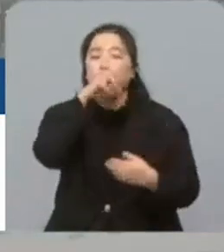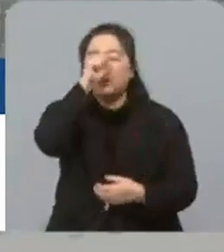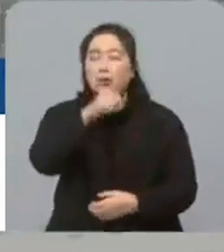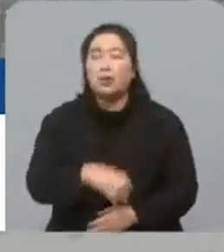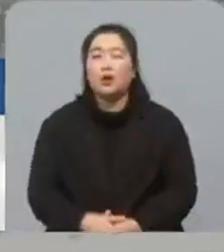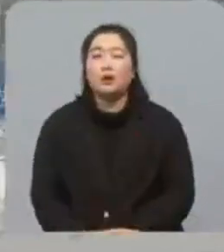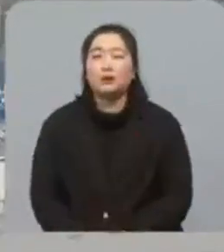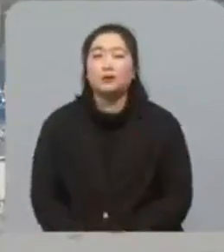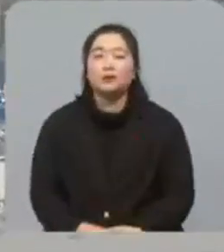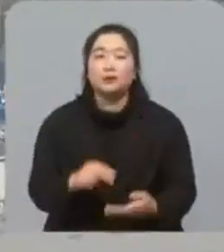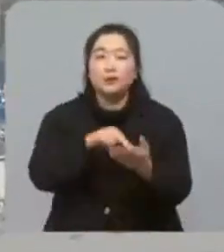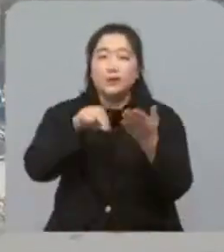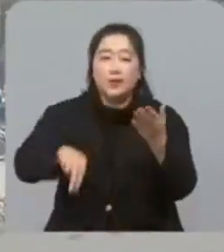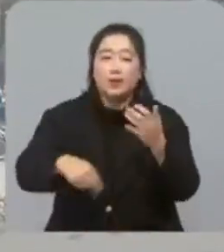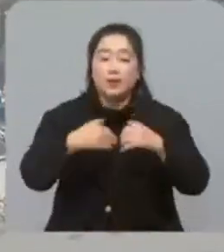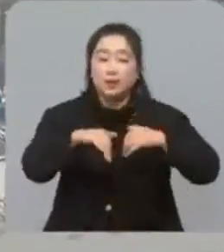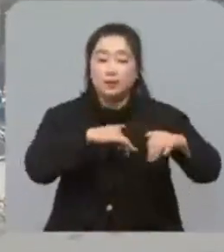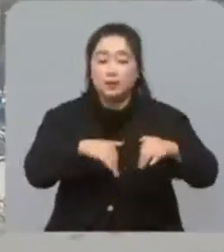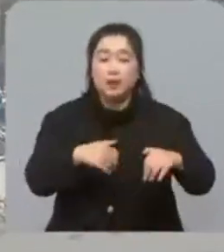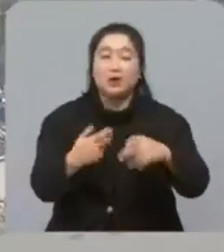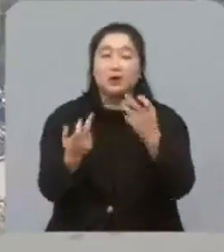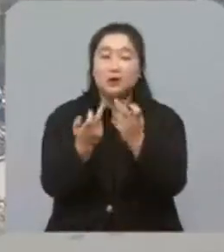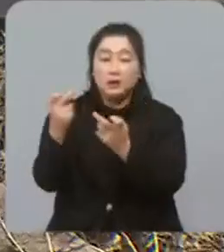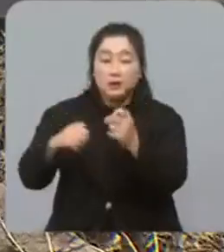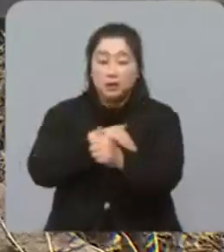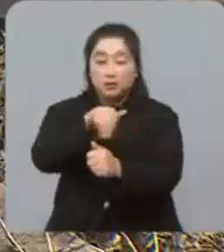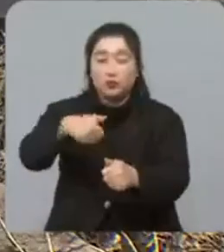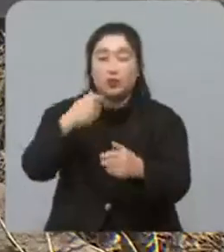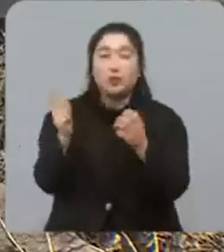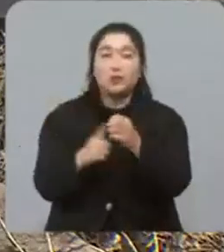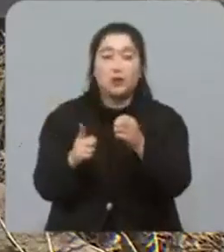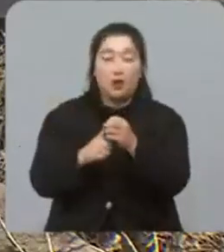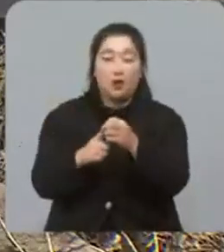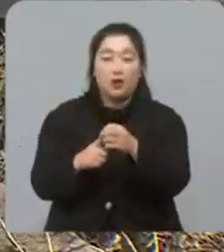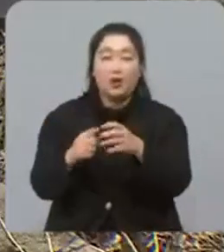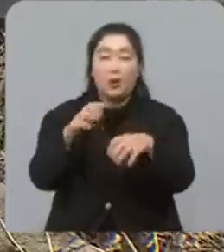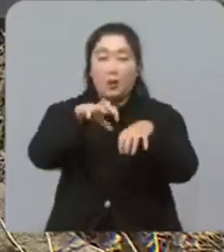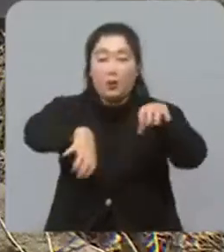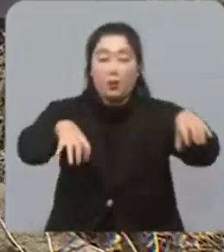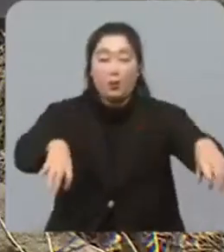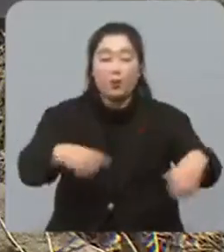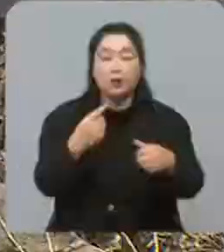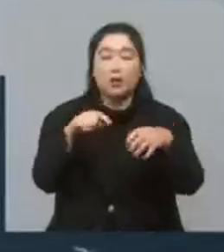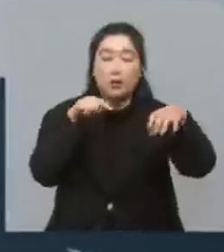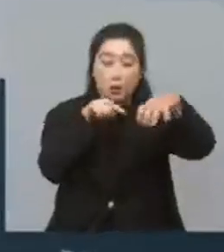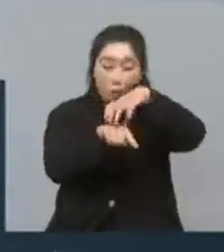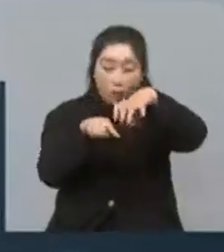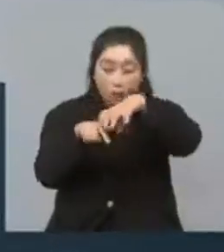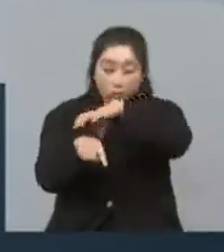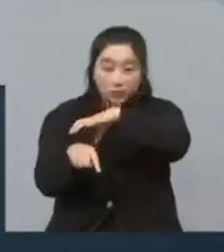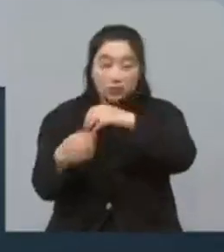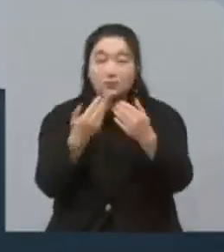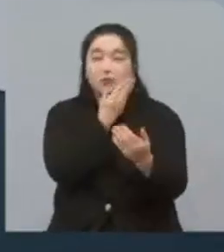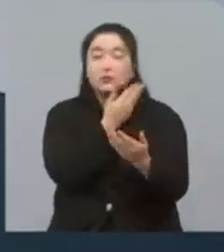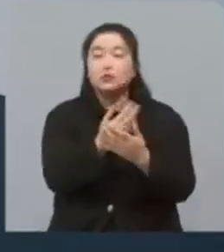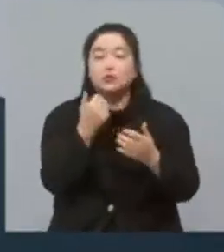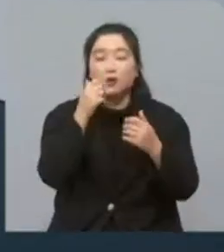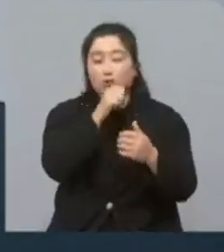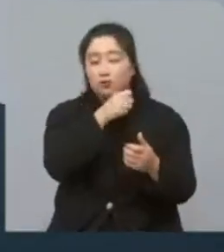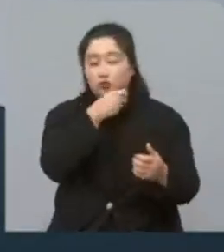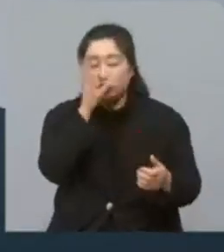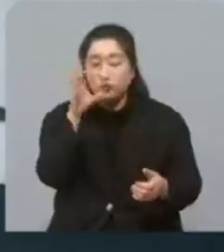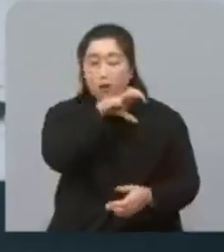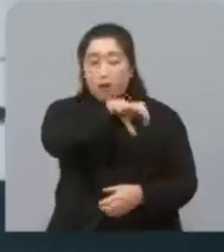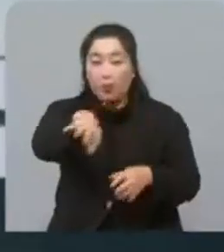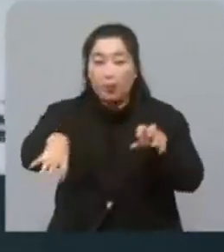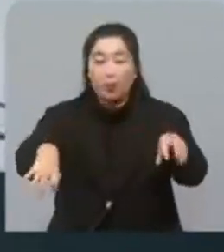좋습니다. 단양 읍내는 물론 소백산 기슭 구인사와 곳곳에 조성된 천연 동굴 등 주요 관광 명소